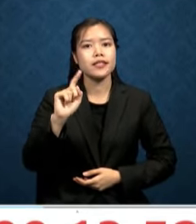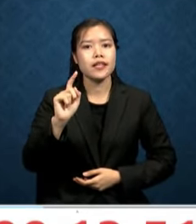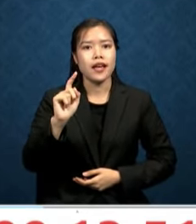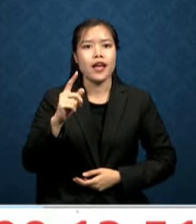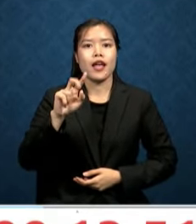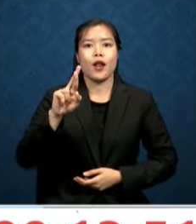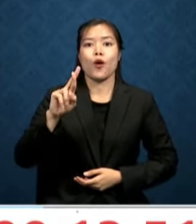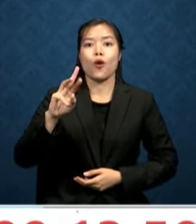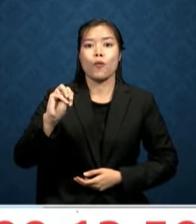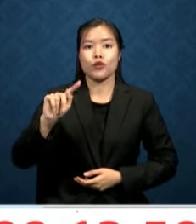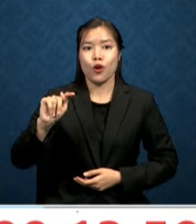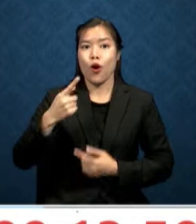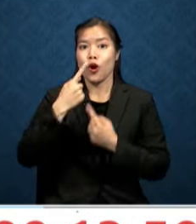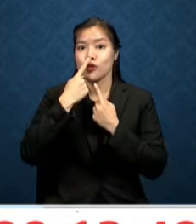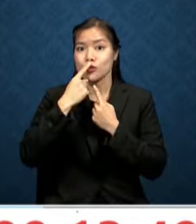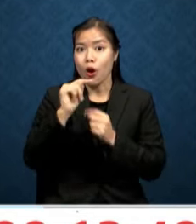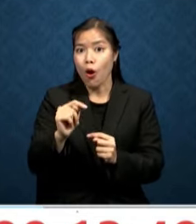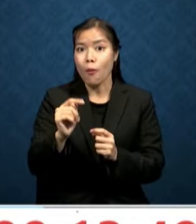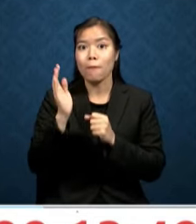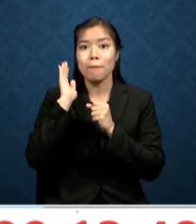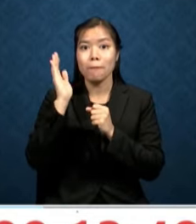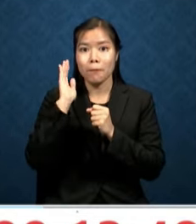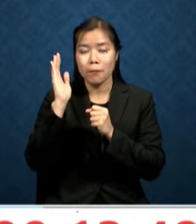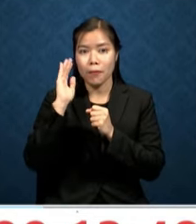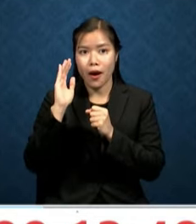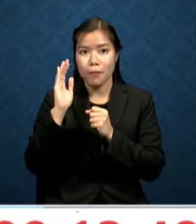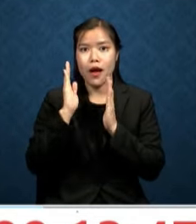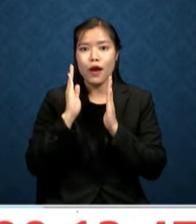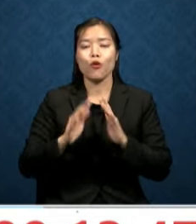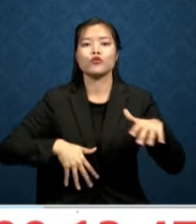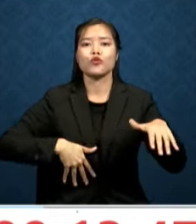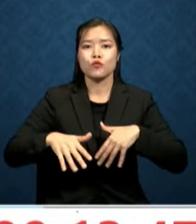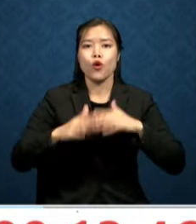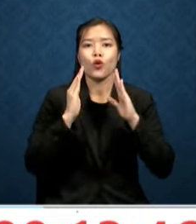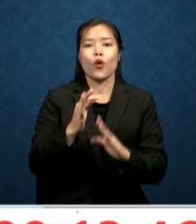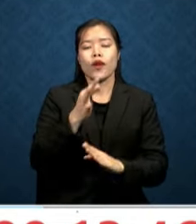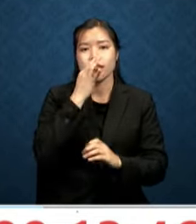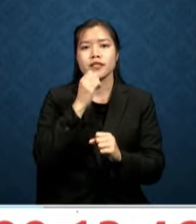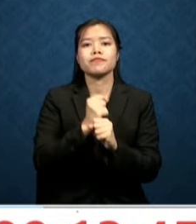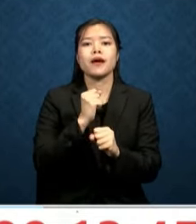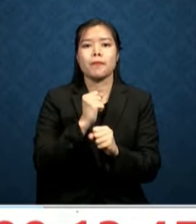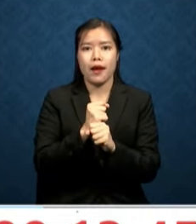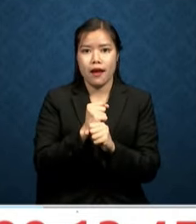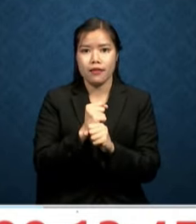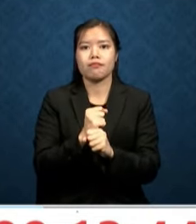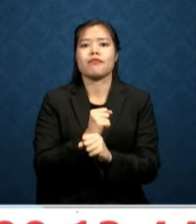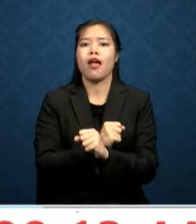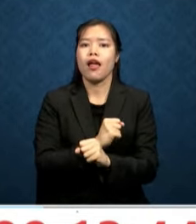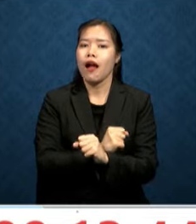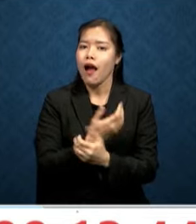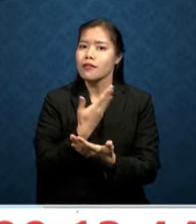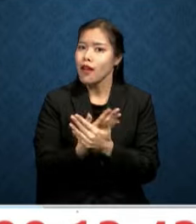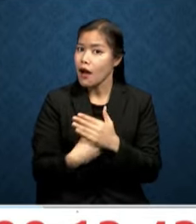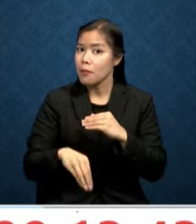คำถามนะฮะในใช้พื้นที่ตรงนี้ในการตอบคำถามของพี่น้องประชาชนแล้วก็ผู้ใช้แรงงานที่รับชมนะอยู่ว่านะฮะ